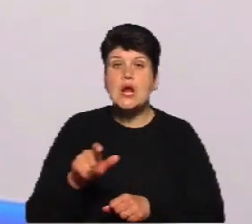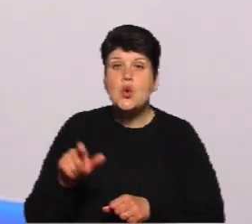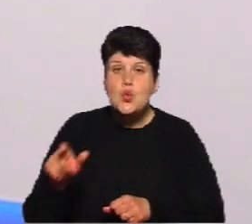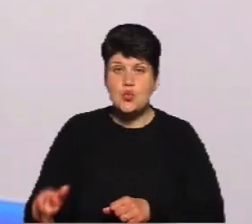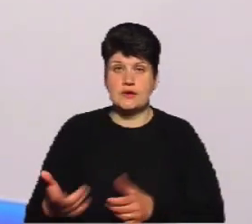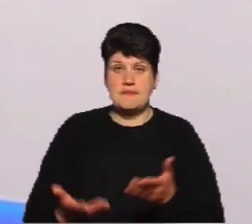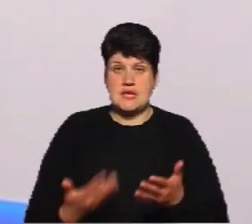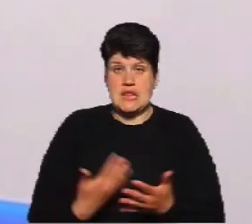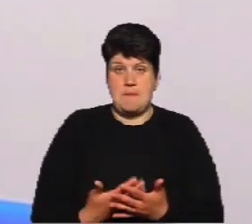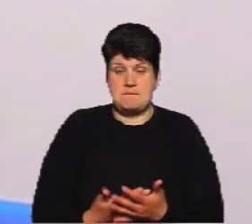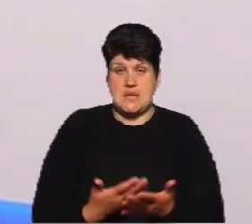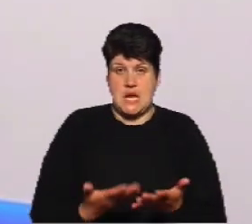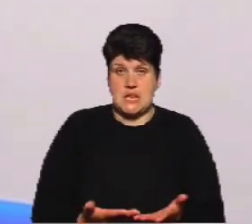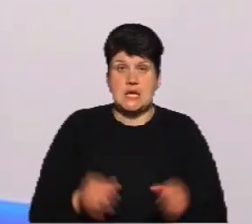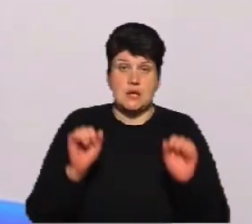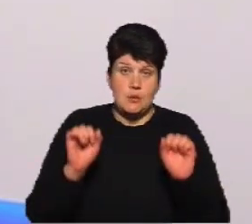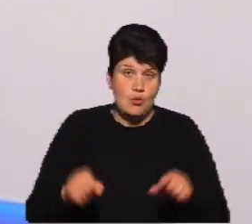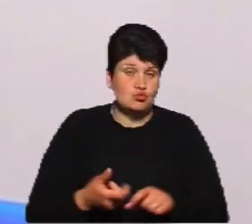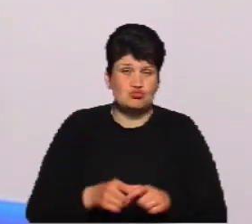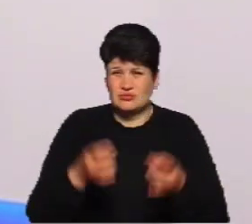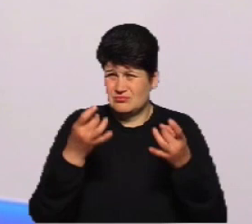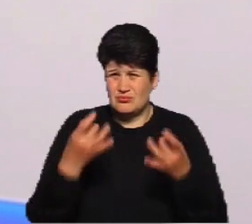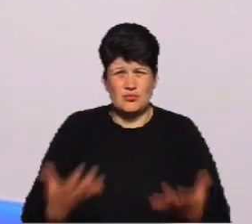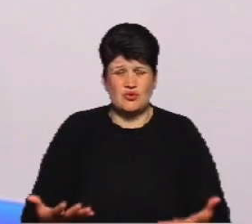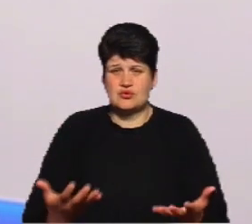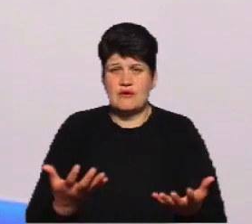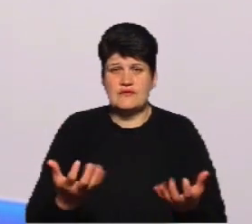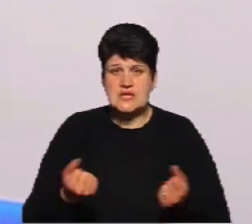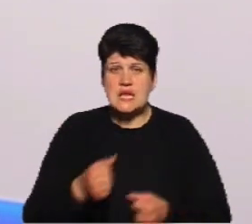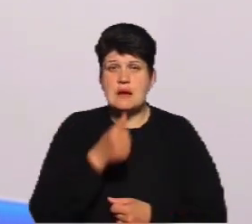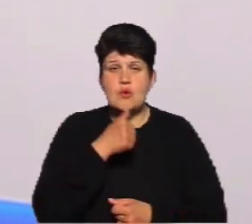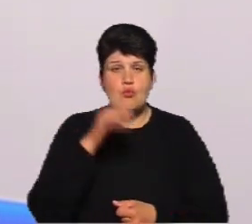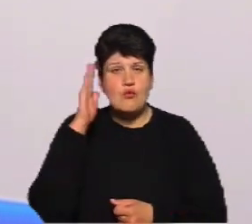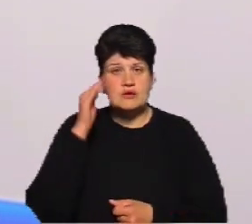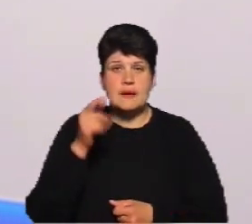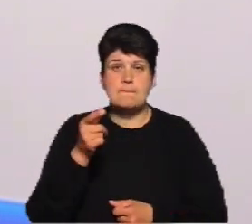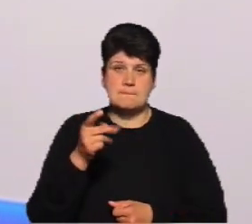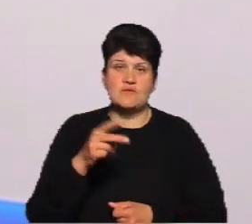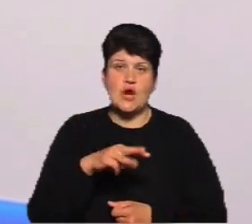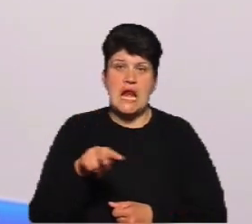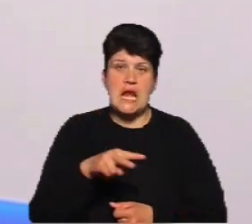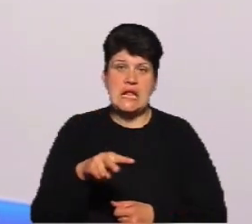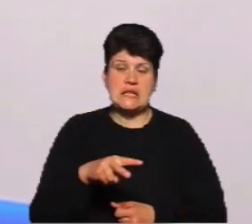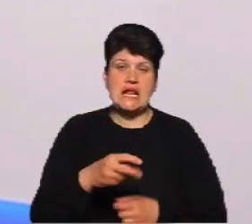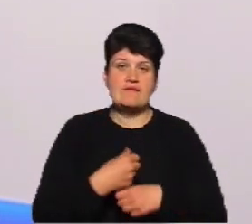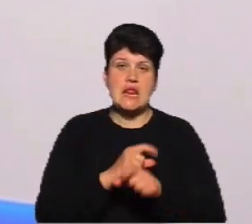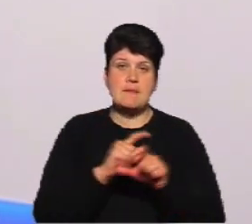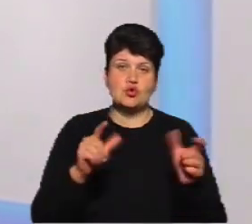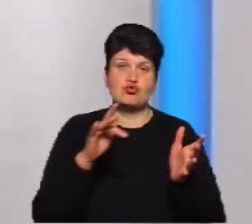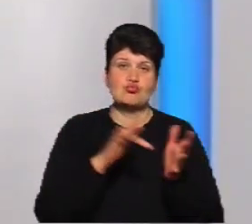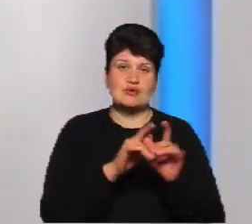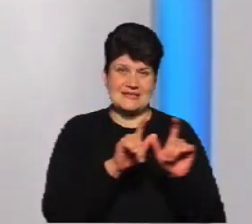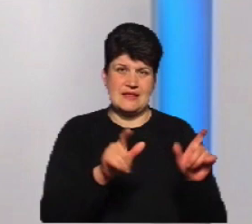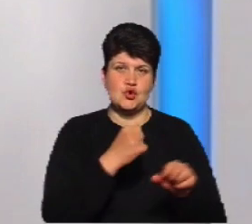прикладу, можуть дуже просто, до речі, просто взяти пробу води, там 1,5 літра, для прикладу, і в лабораторному центрі зробити аналіз і